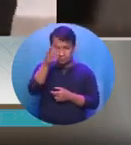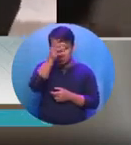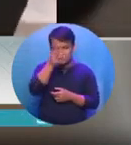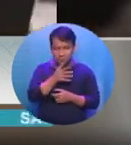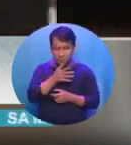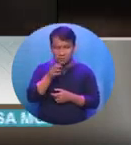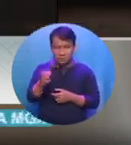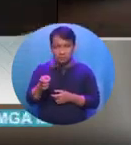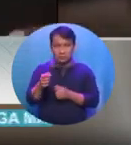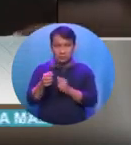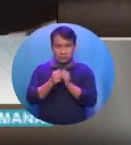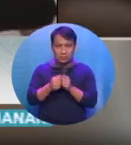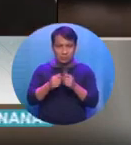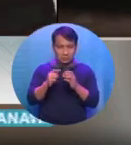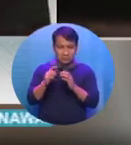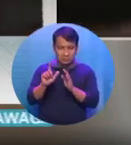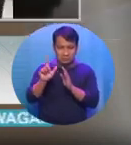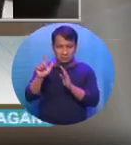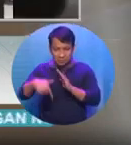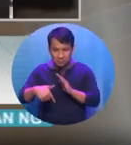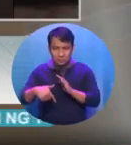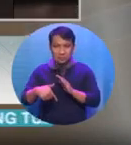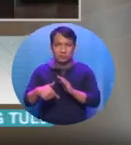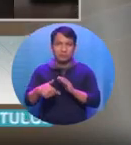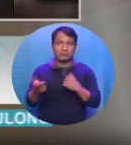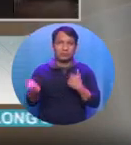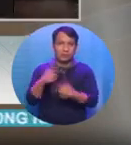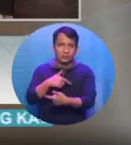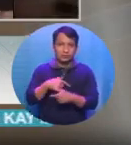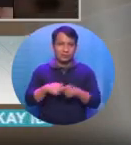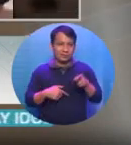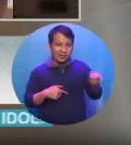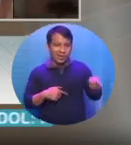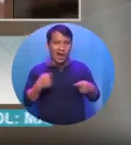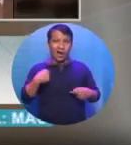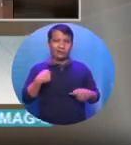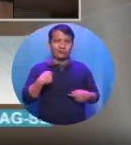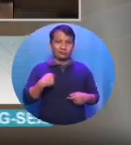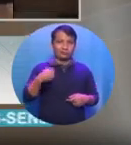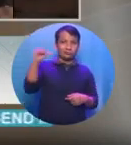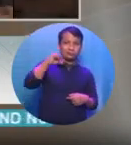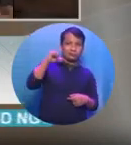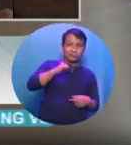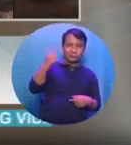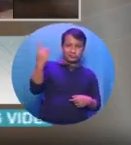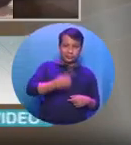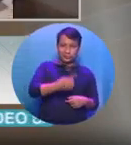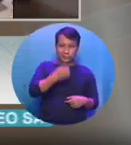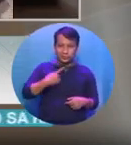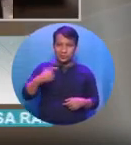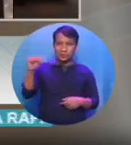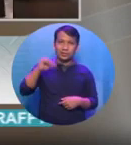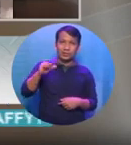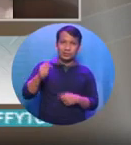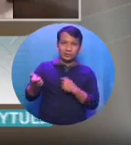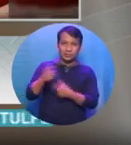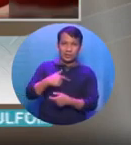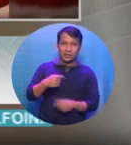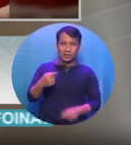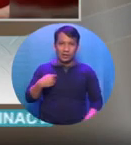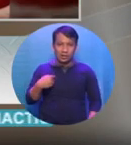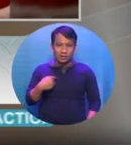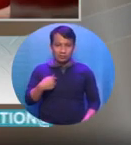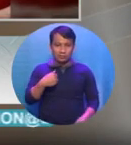at kinakampiyan ka. Pero bandang uli, nilalait ka na nila. Ako pa nilalait nila, ako pang binabaliktan nila, ako daw yung ano,